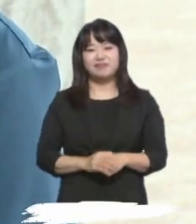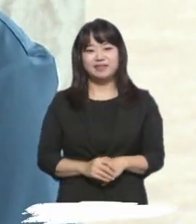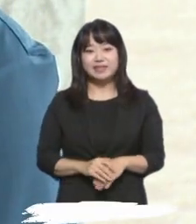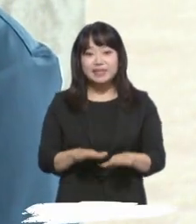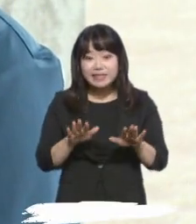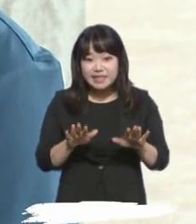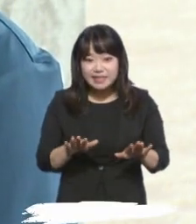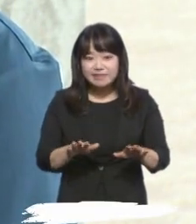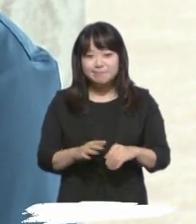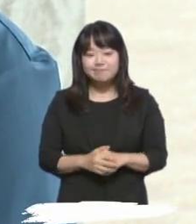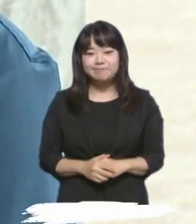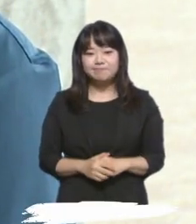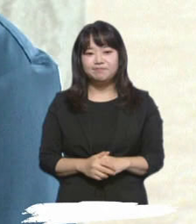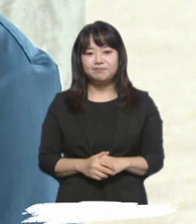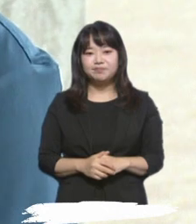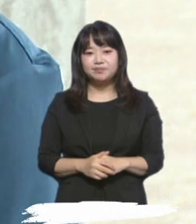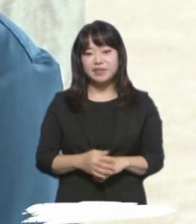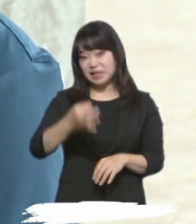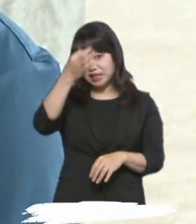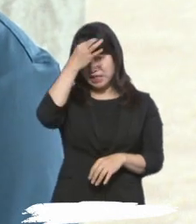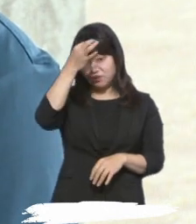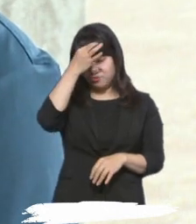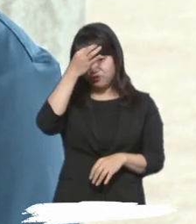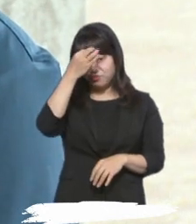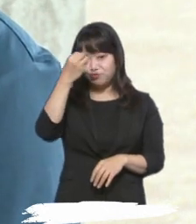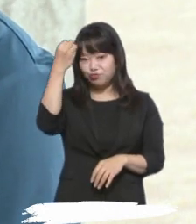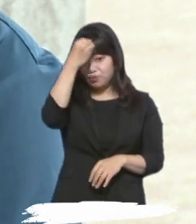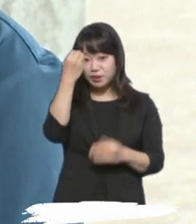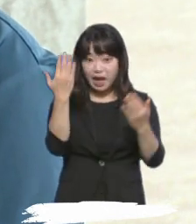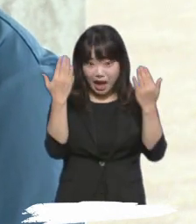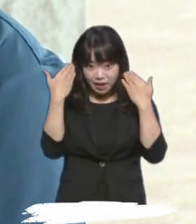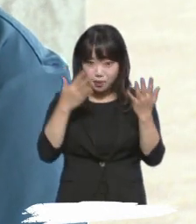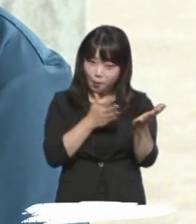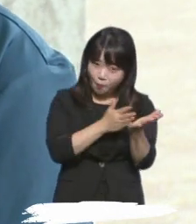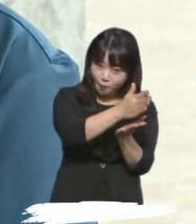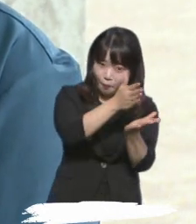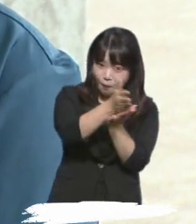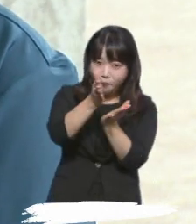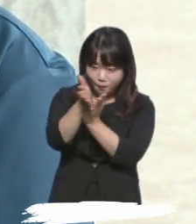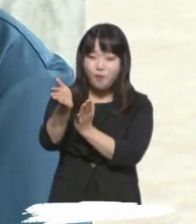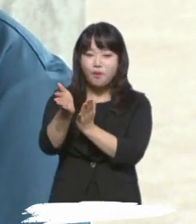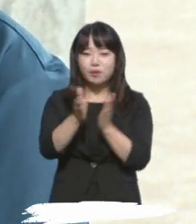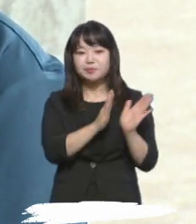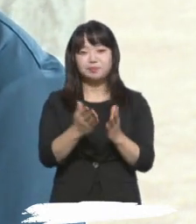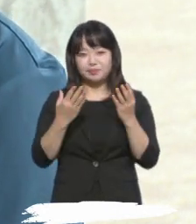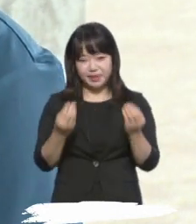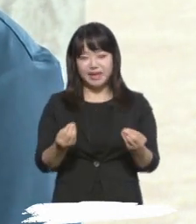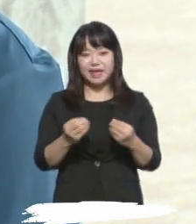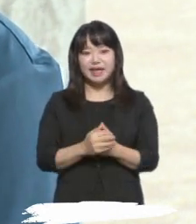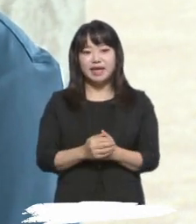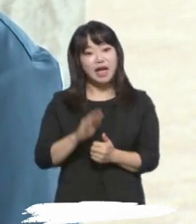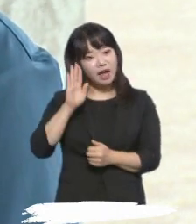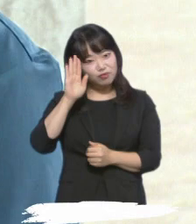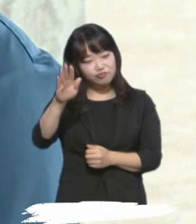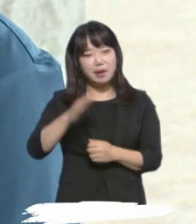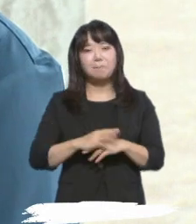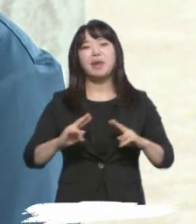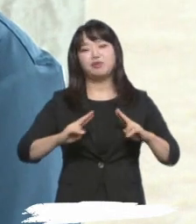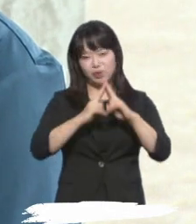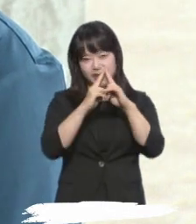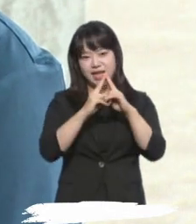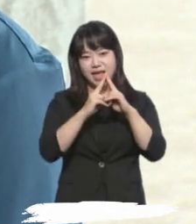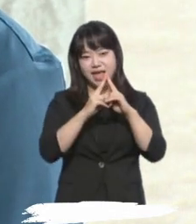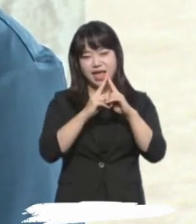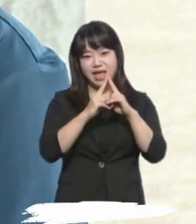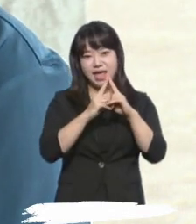현재는 저희들이 공업계의 기초적인 학과로 구성이 되어져 있습니다만 우리가